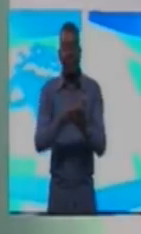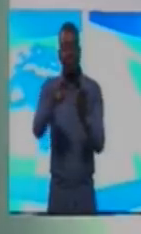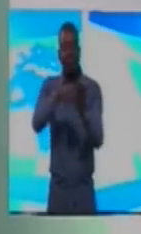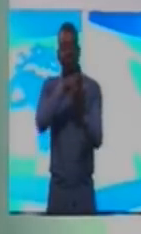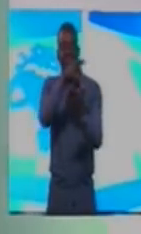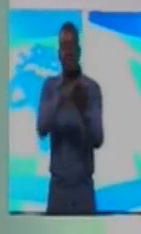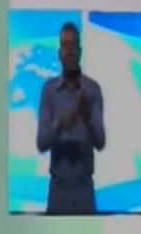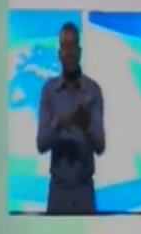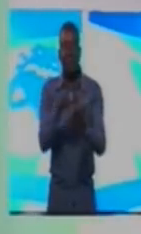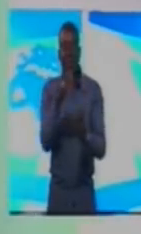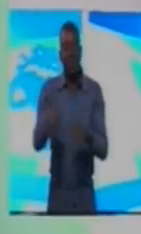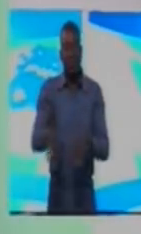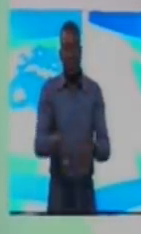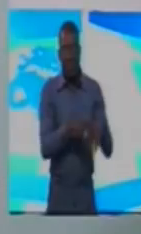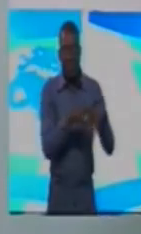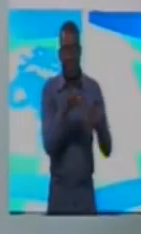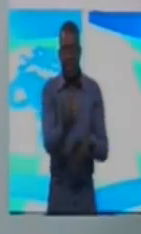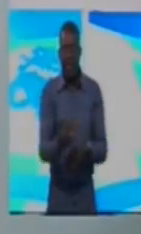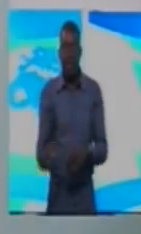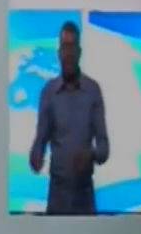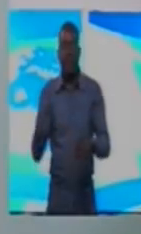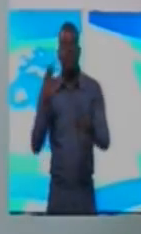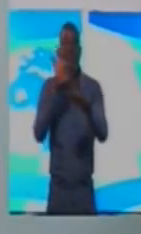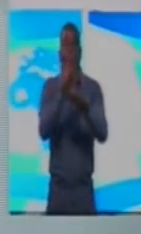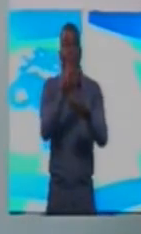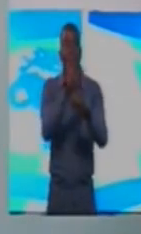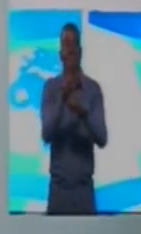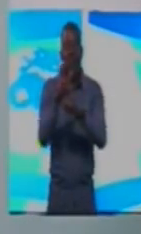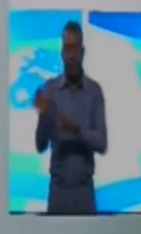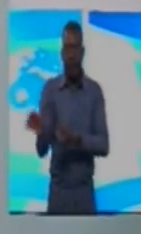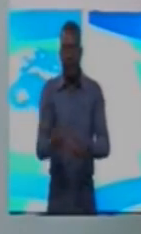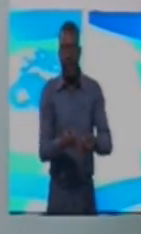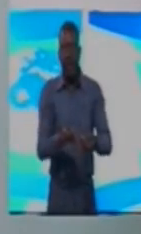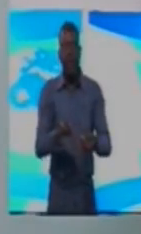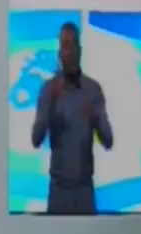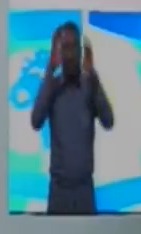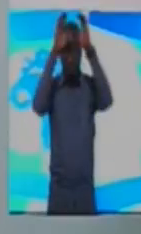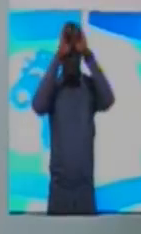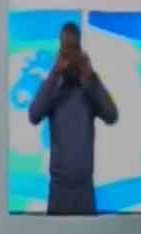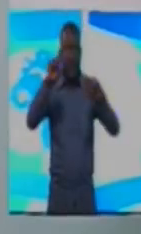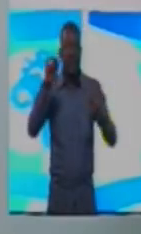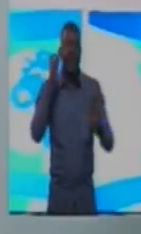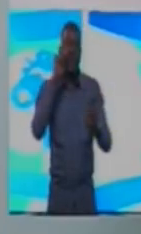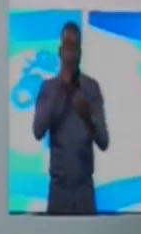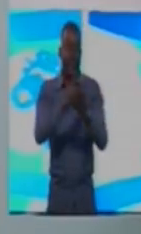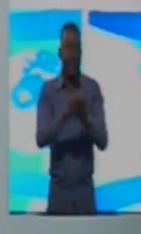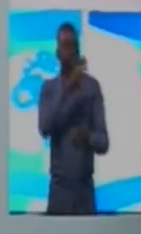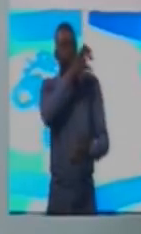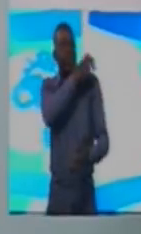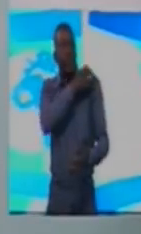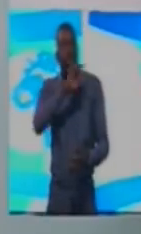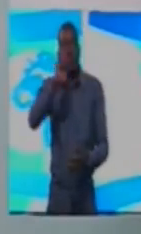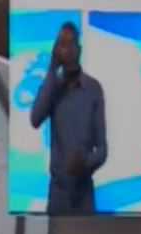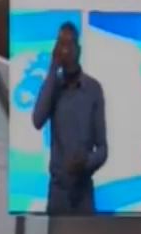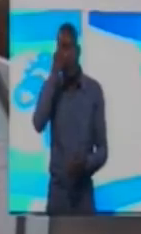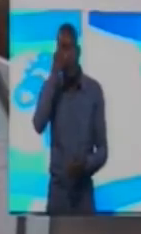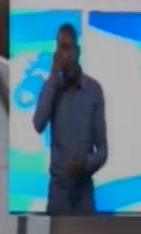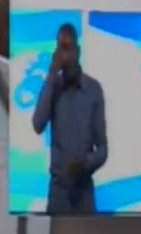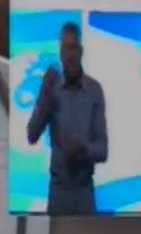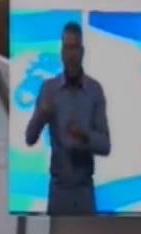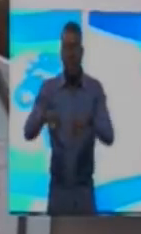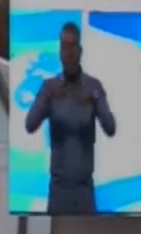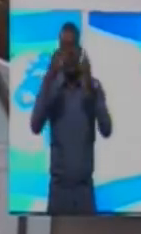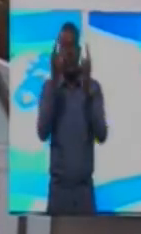l'élimination du mariage des enfants, un plaidoyer mené sous la présidence de l'épouse du chef de l'État, président du Gallo, le groupe d'action,